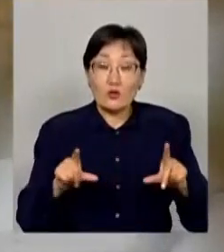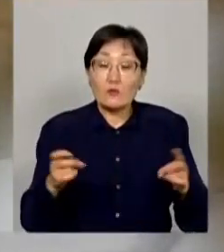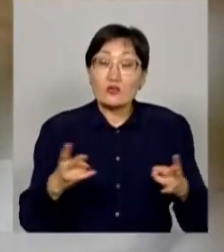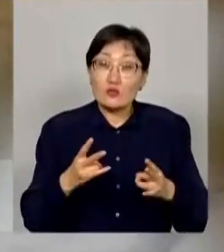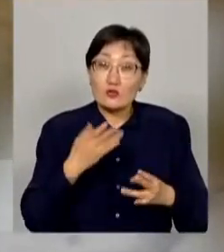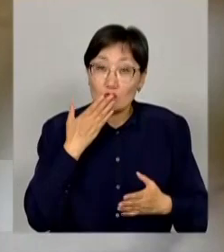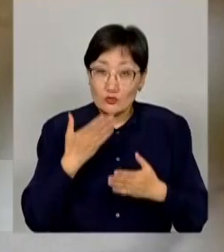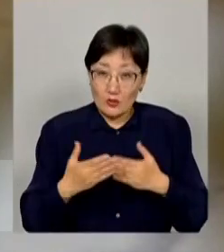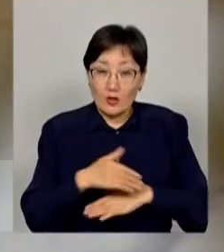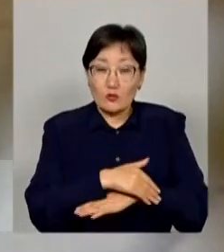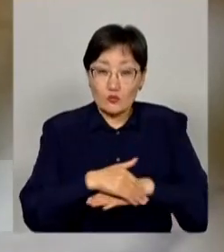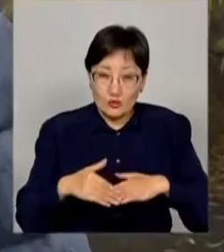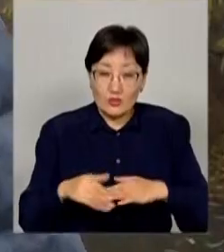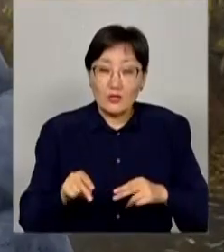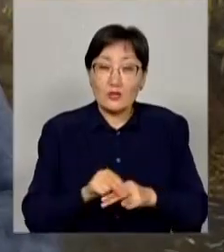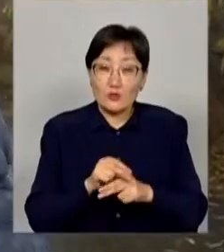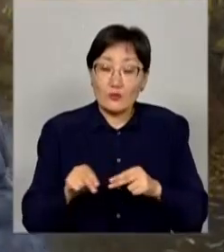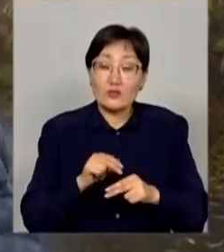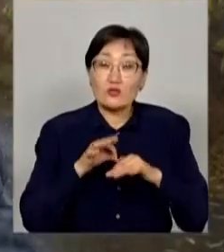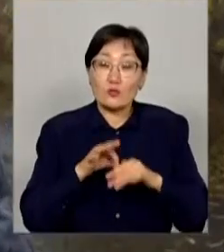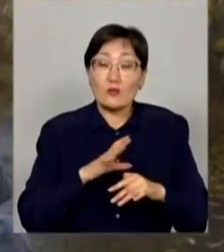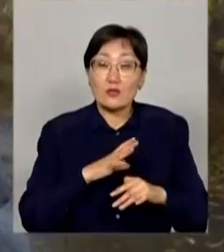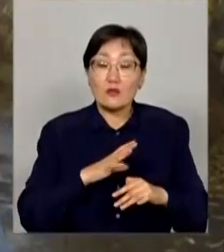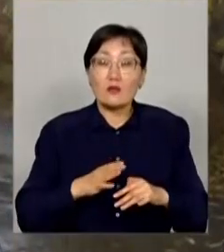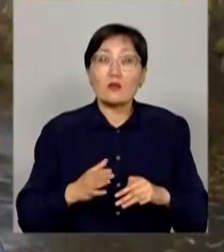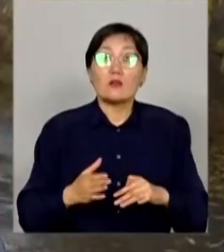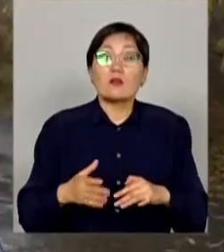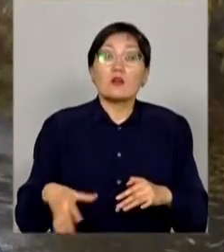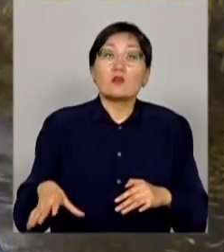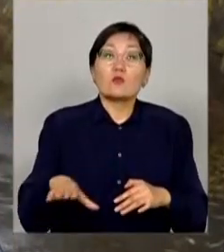көшелерін асфальттап берді. Қалай қиыншылық болады? Олай болады,